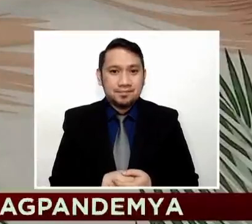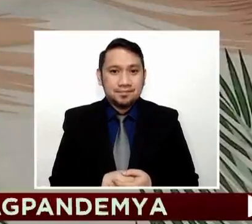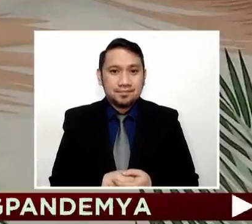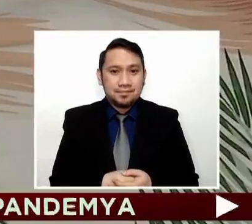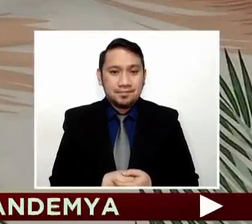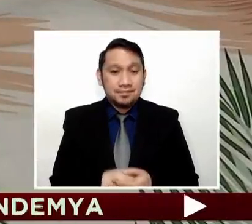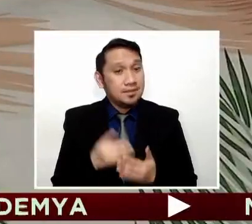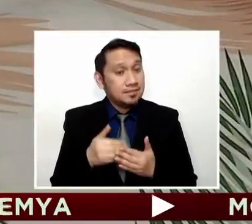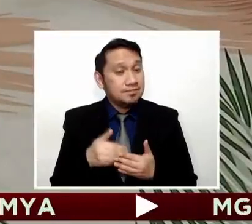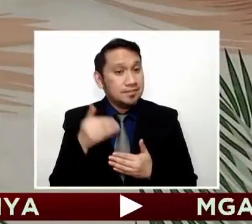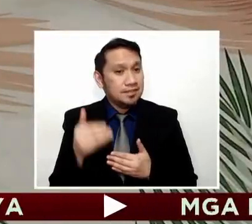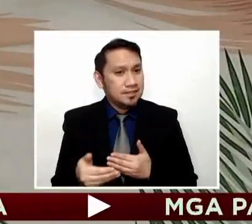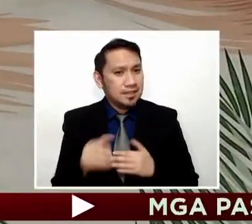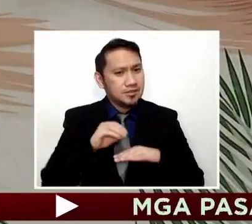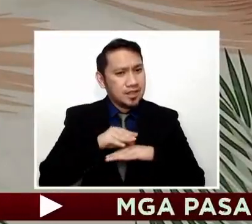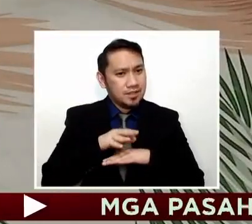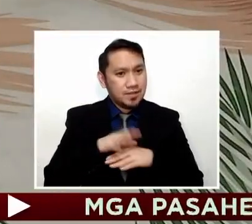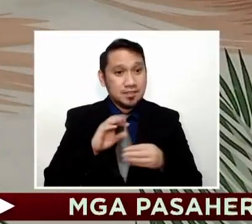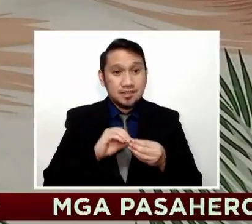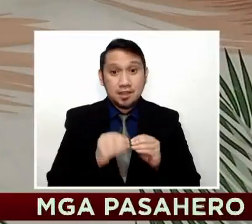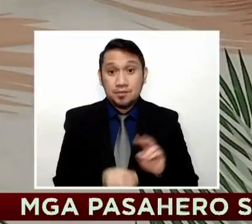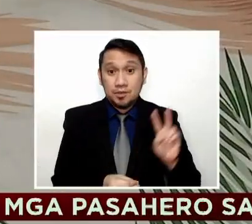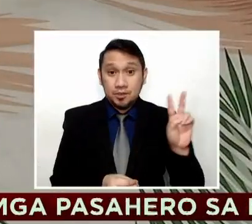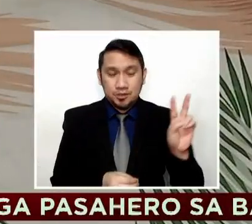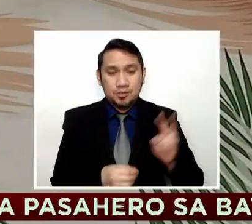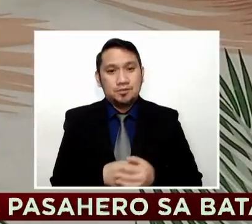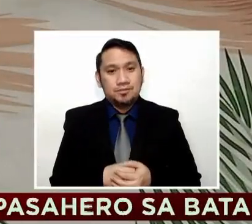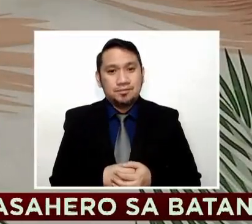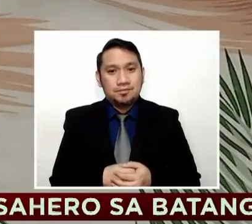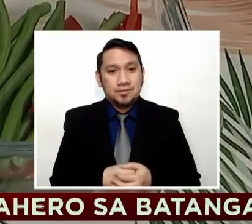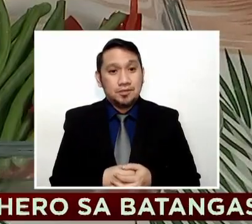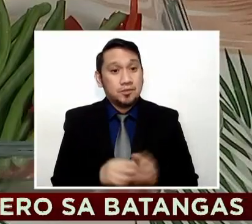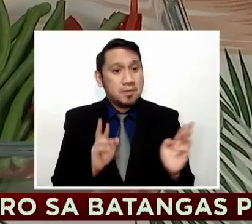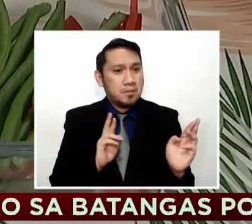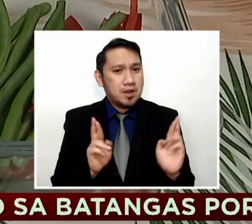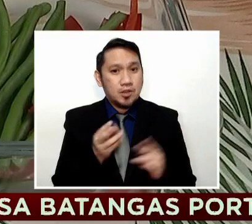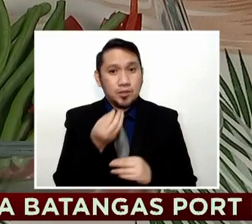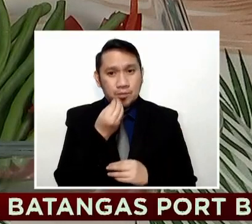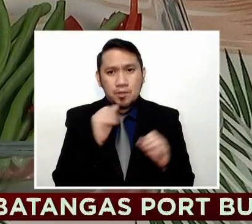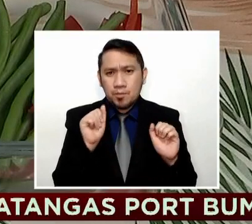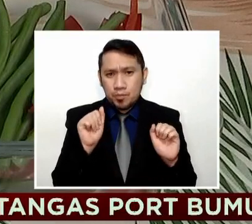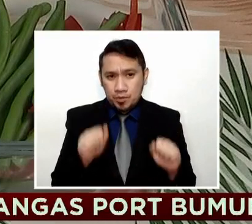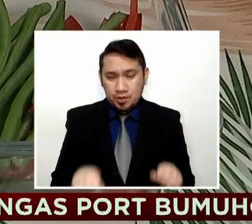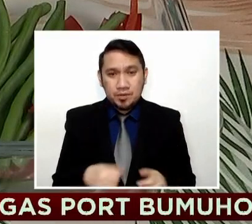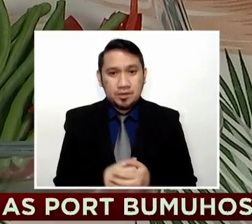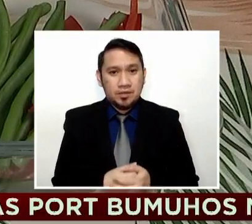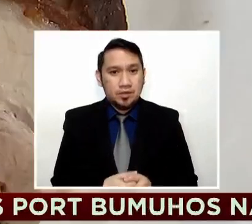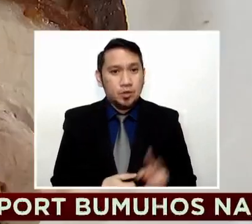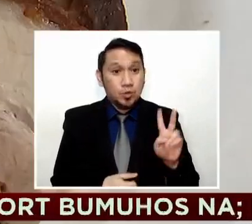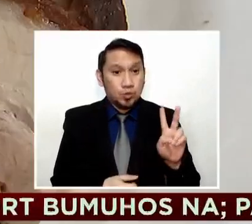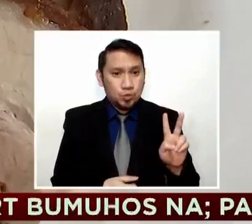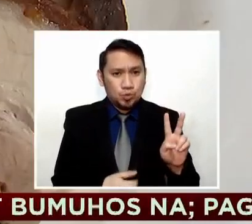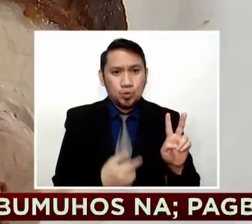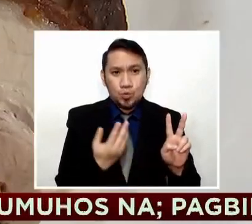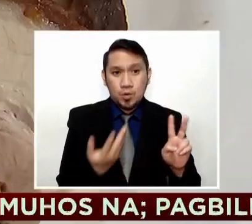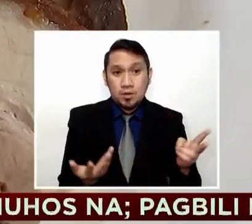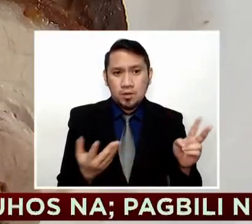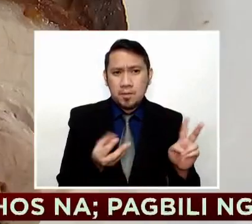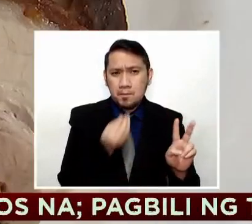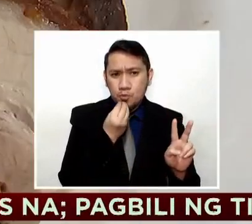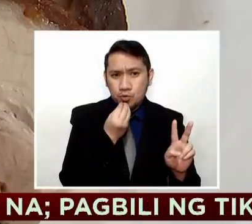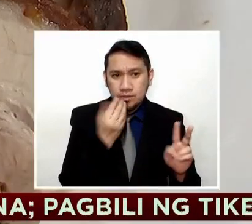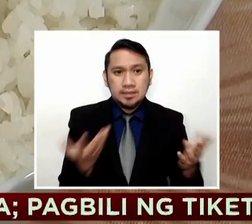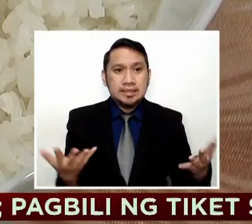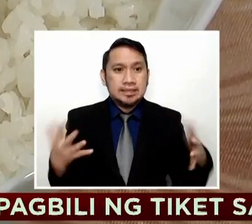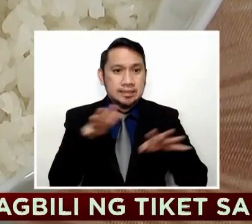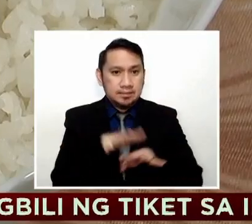Isa pang discarte tip number 2. Sa paghahanda ng pagkain, pwedeng gawin ng 2-in-1 meal. Kumbaga, kasama